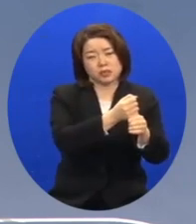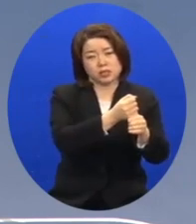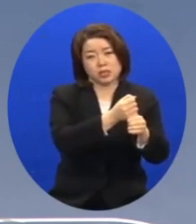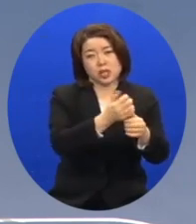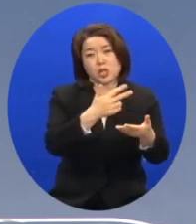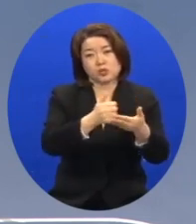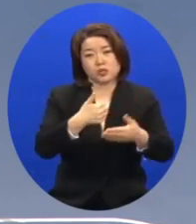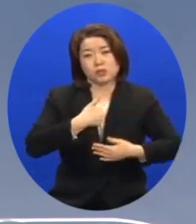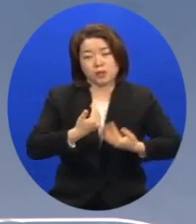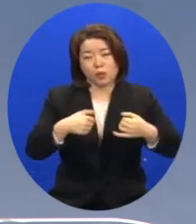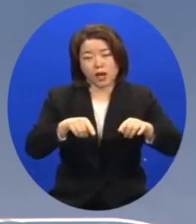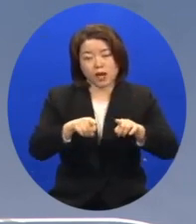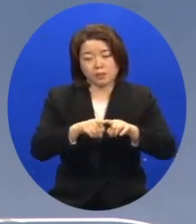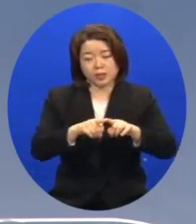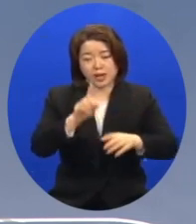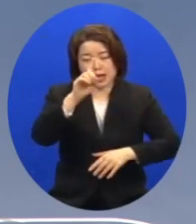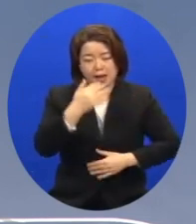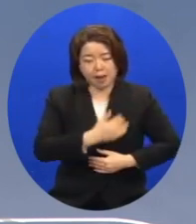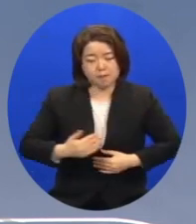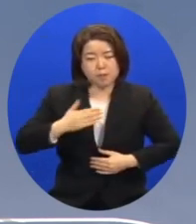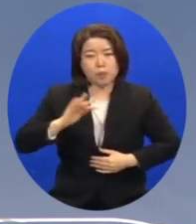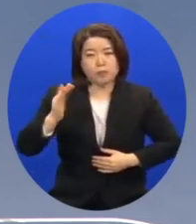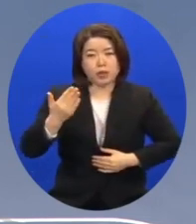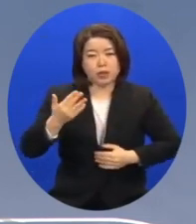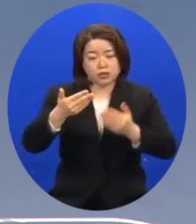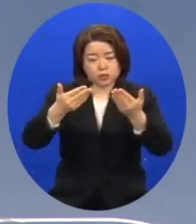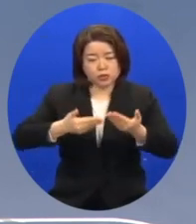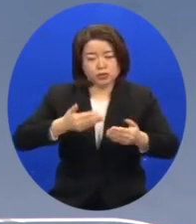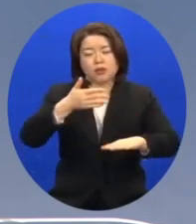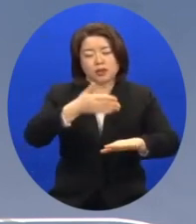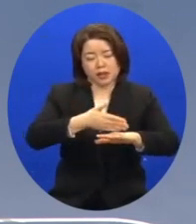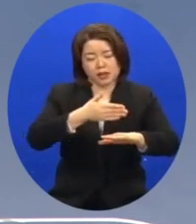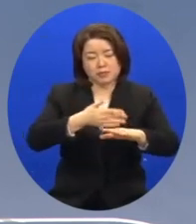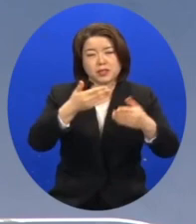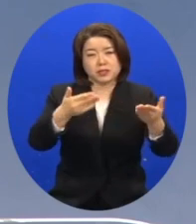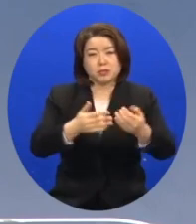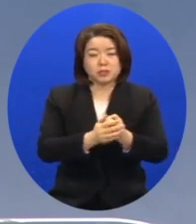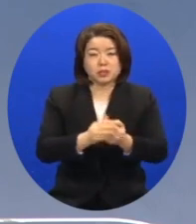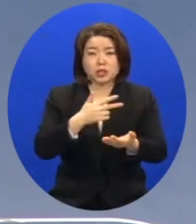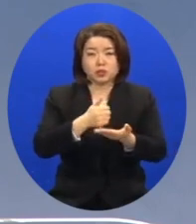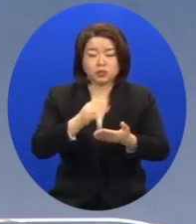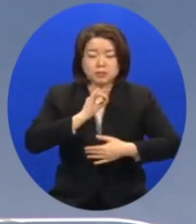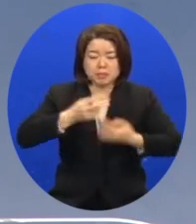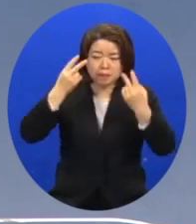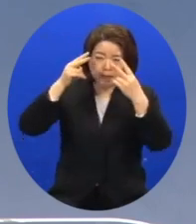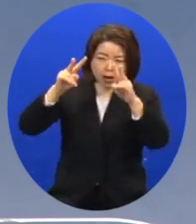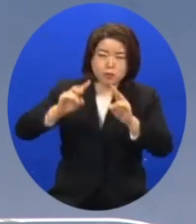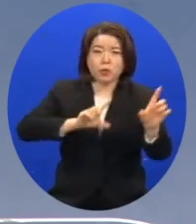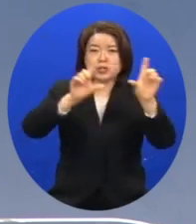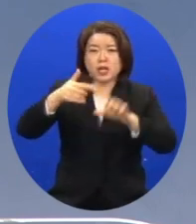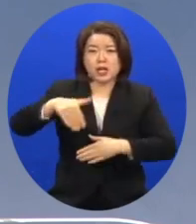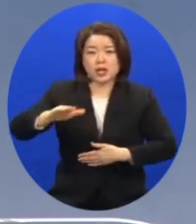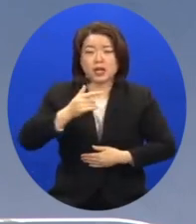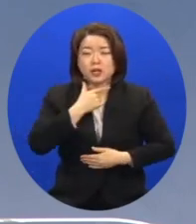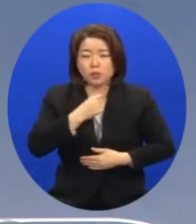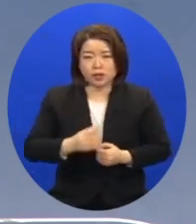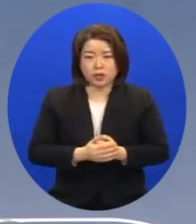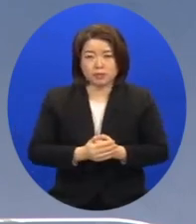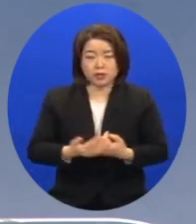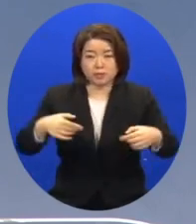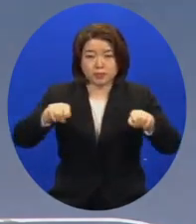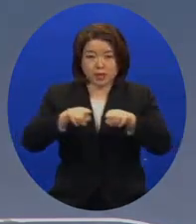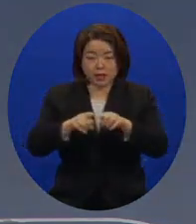주님 이제 와 함께 한 몸이 되어 주신 것을 감사합니다 주님만 바라보고 벌써가 살아가기를 원합니다 우리 통성으로